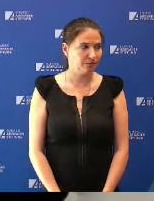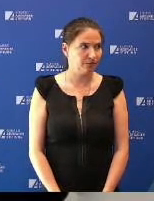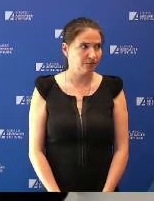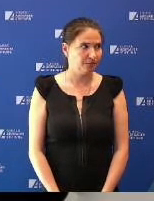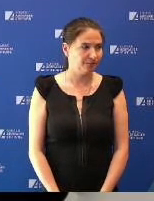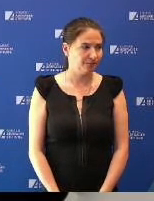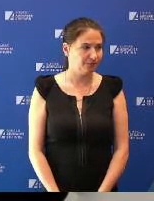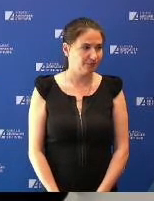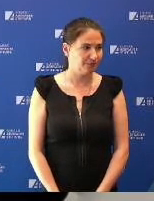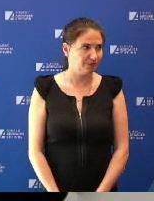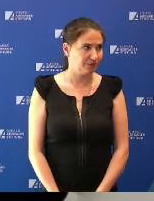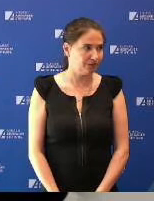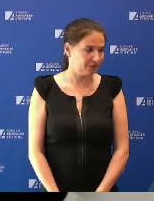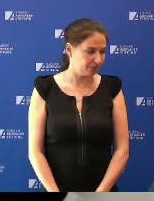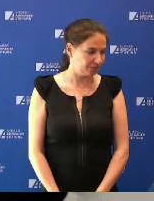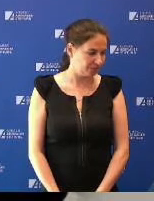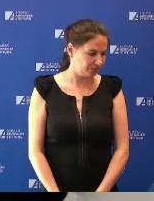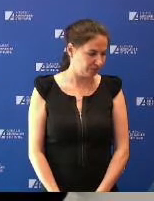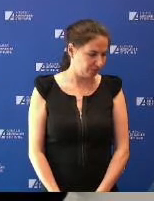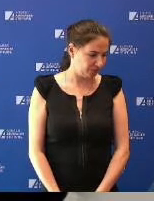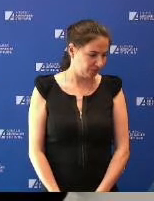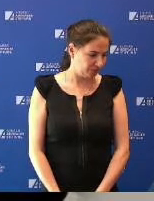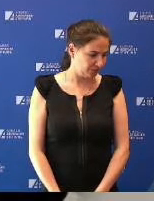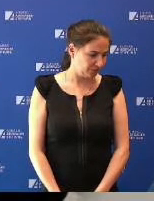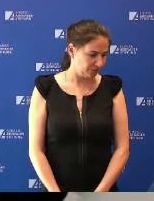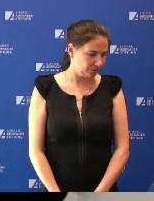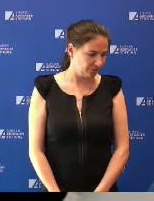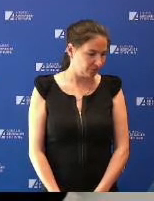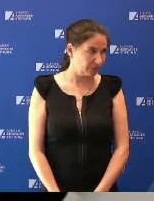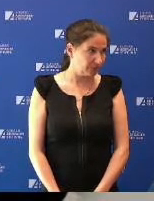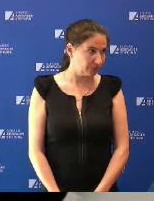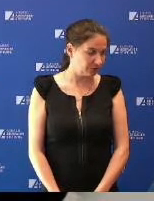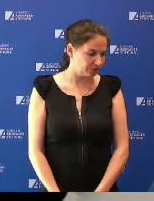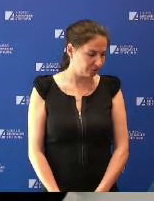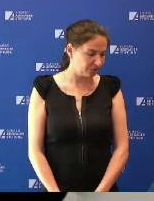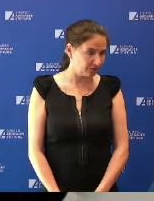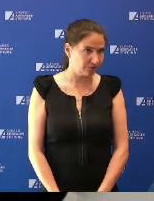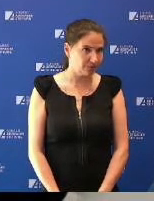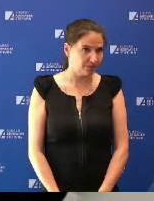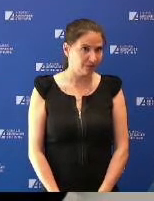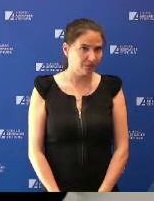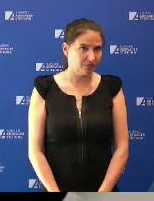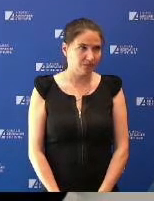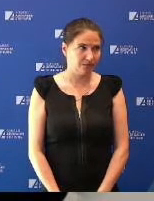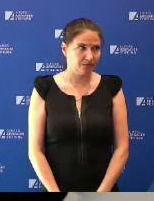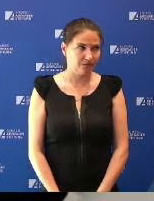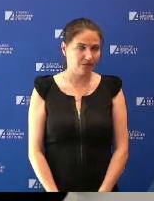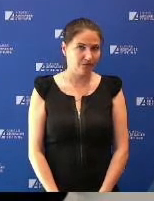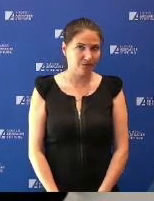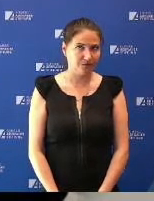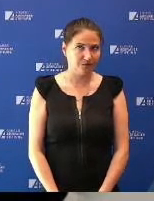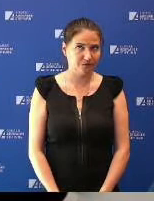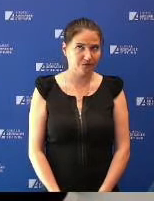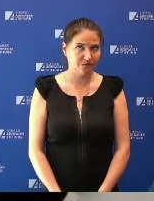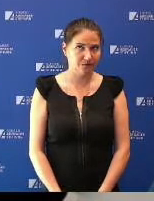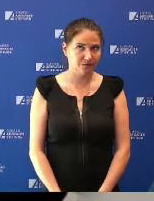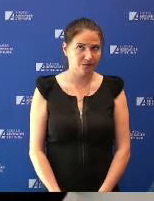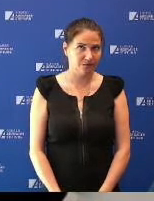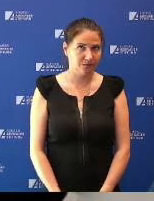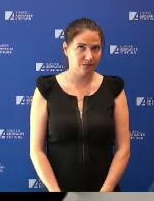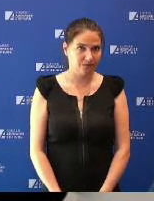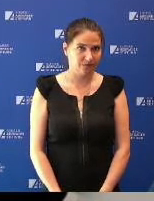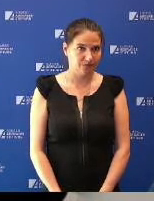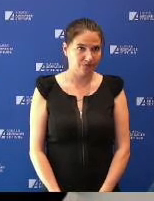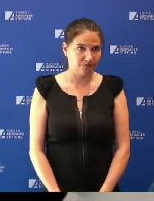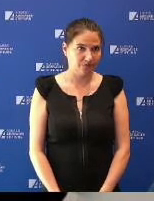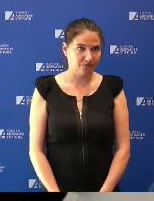Länder befassen sich mit ähnlichen Programmen. Die EntwicklerInnen sind nicht begeistert, dass wir die Fahrzeuge